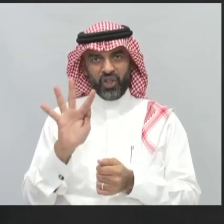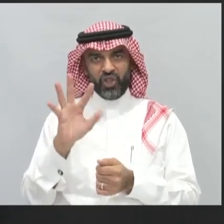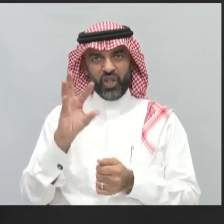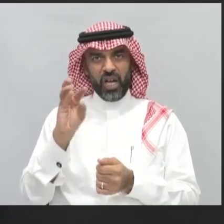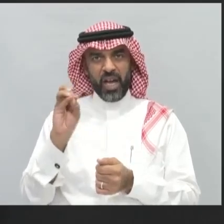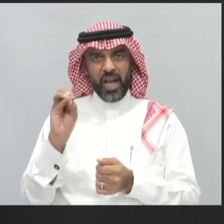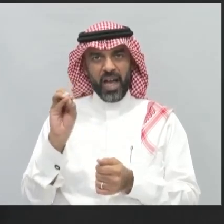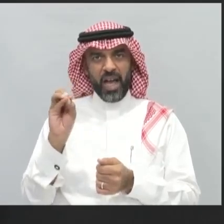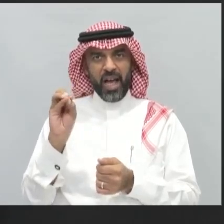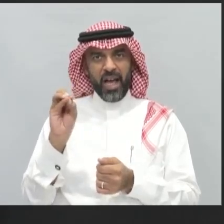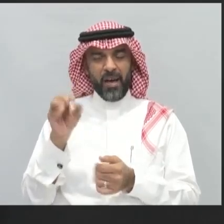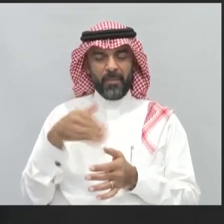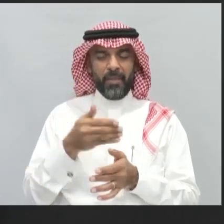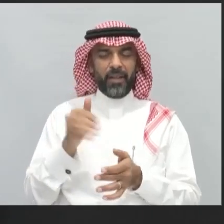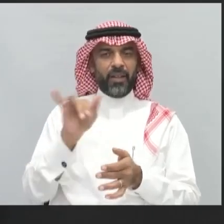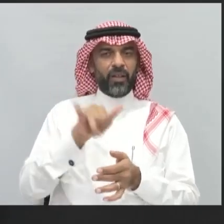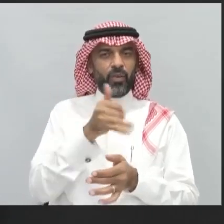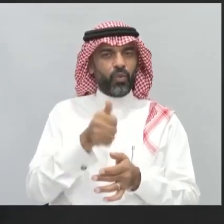الاشهى انتهيتم